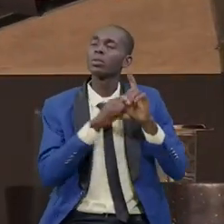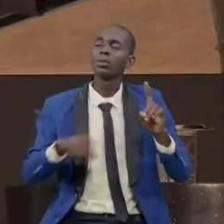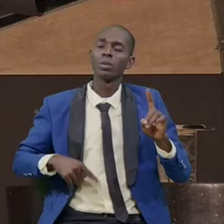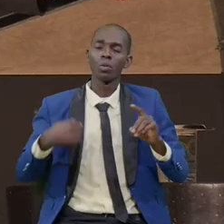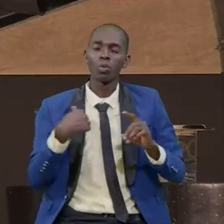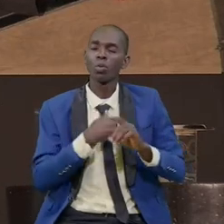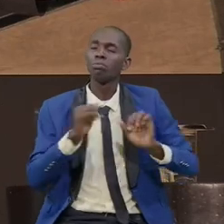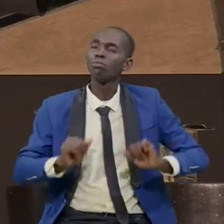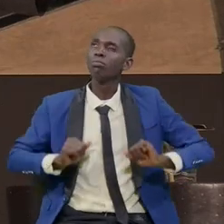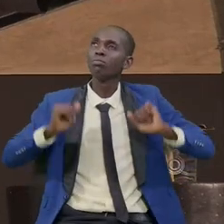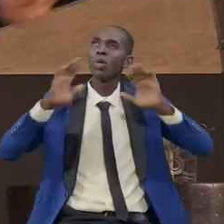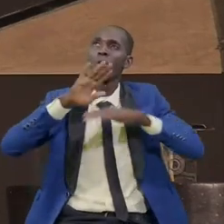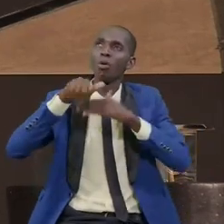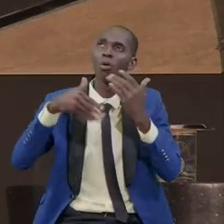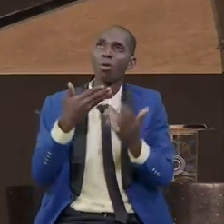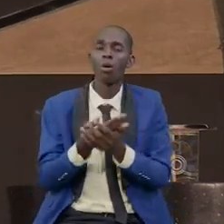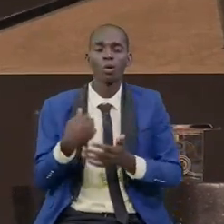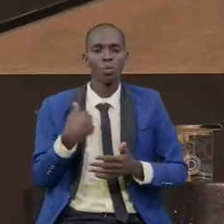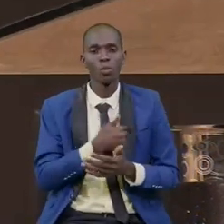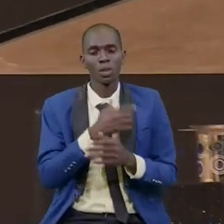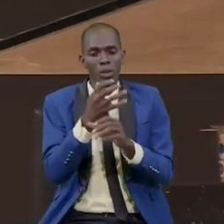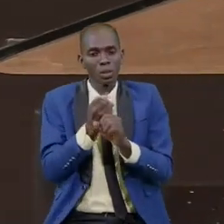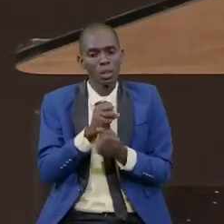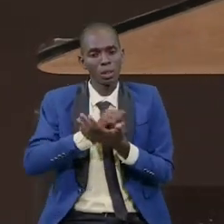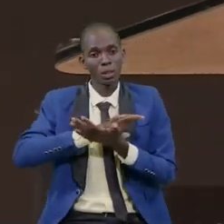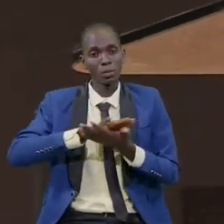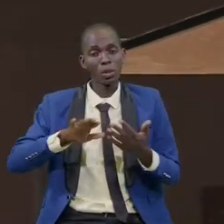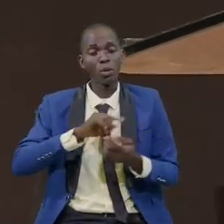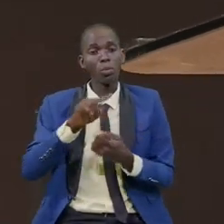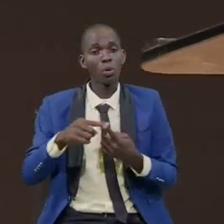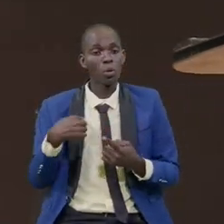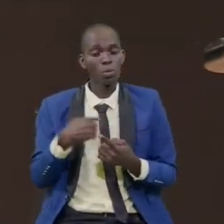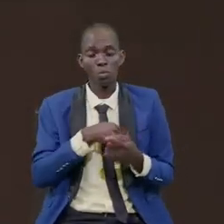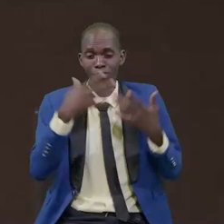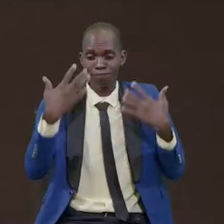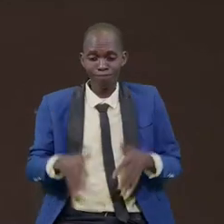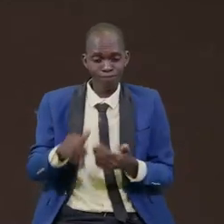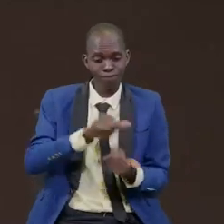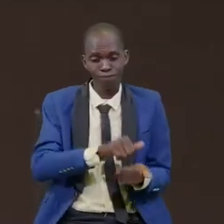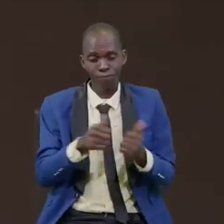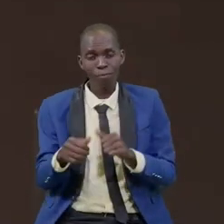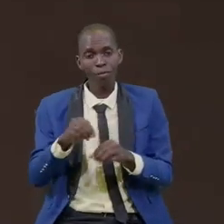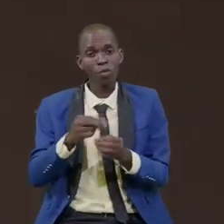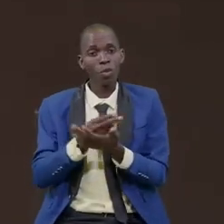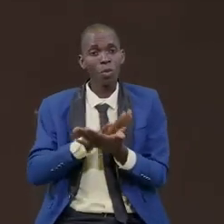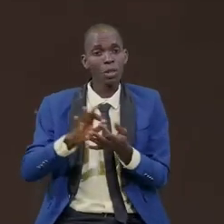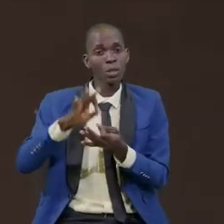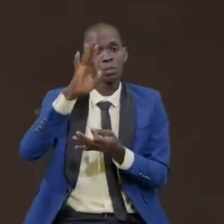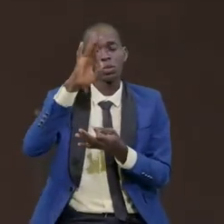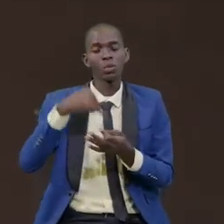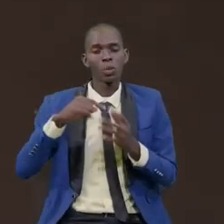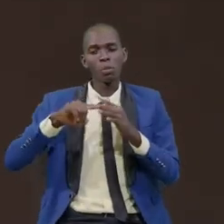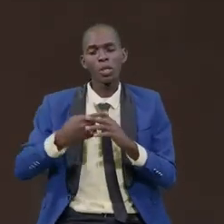soumettons. Nous abandonnons tout à lui et on est sanctifié. Quand on est baptisé dans le Saint-Esprit, on parle en